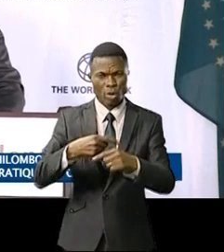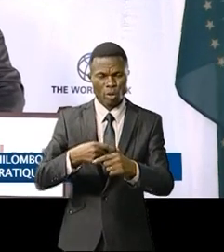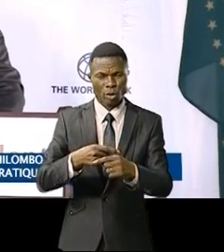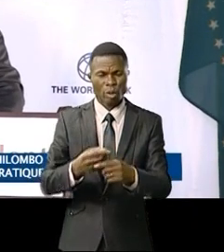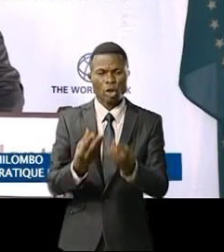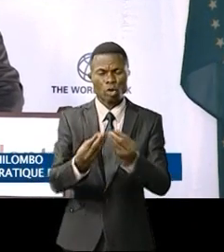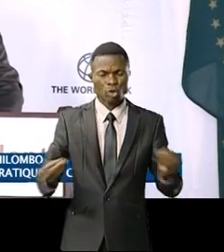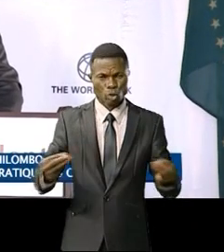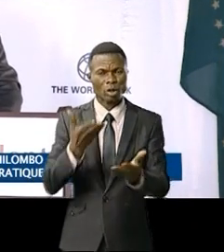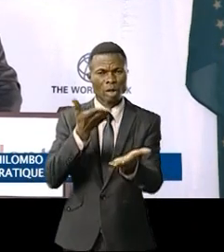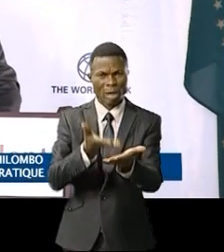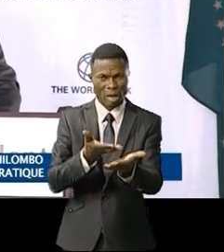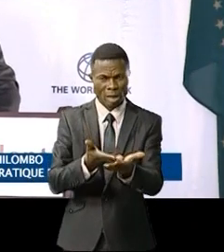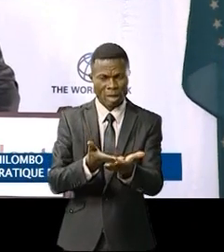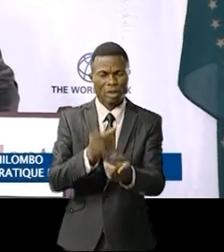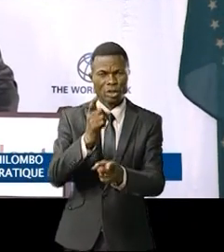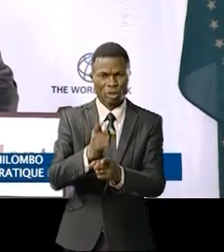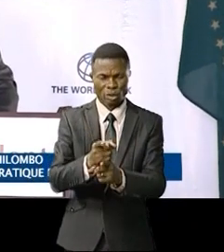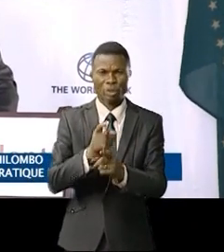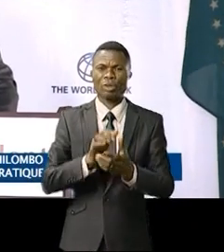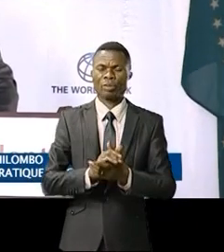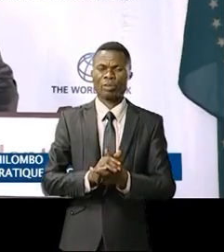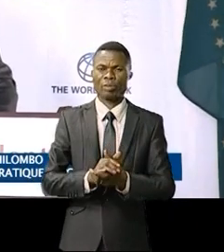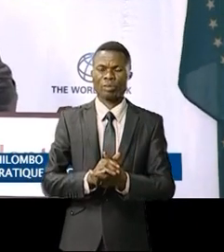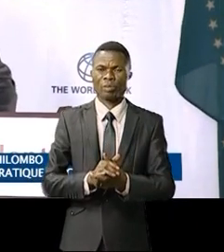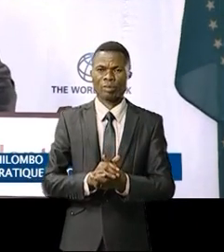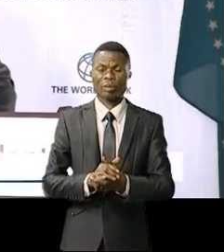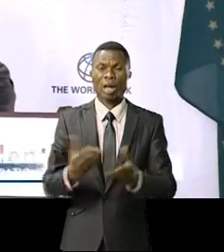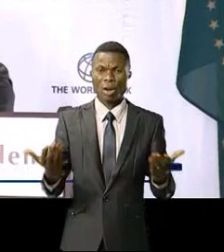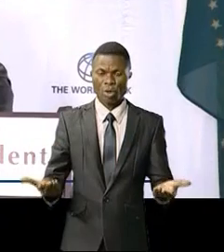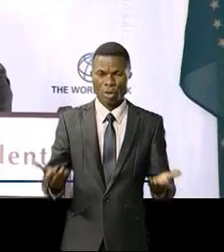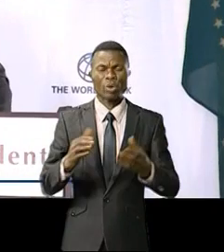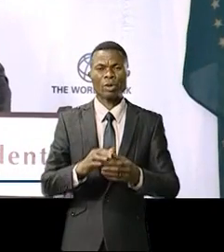produire des résultats concrets. En effet,